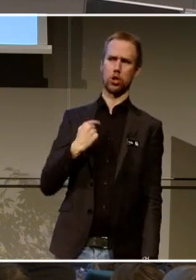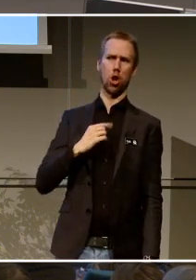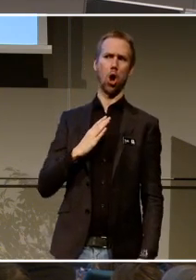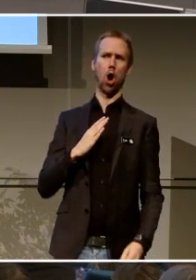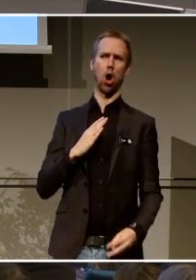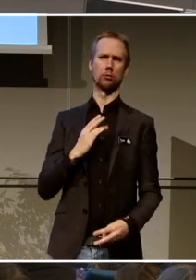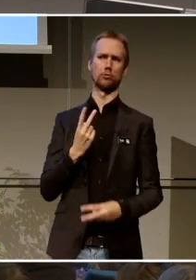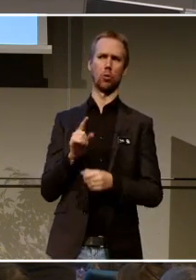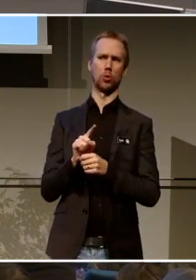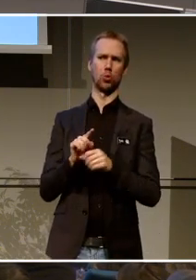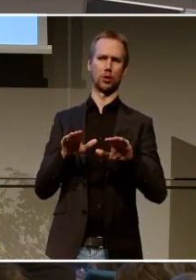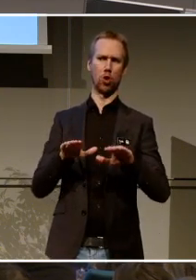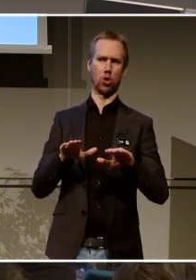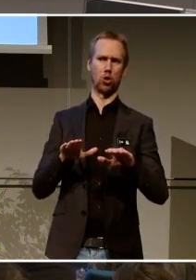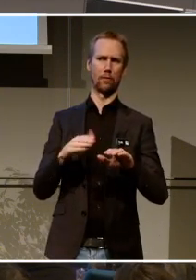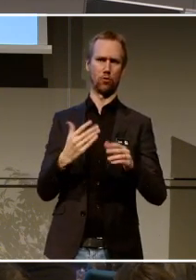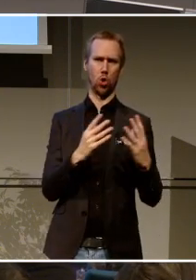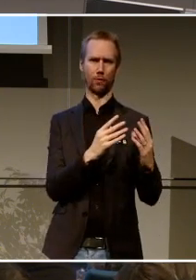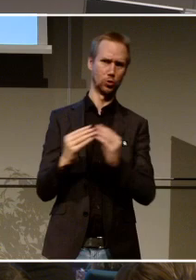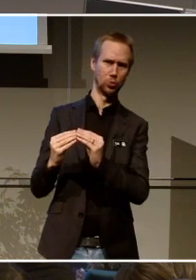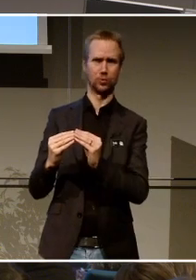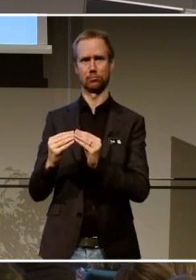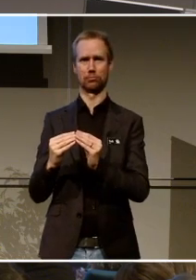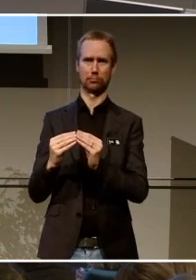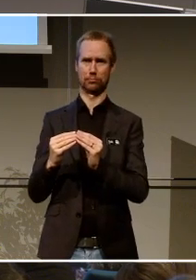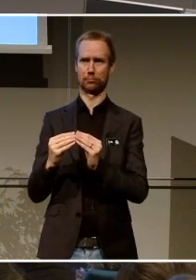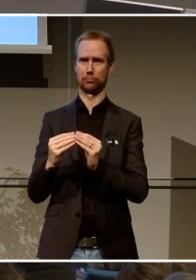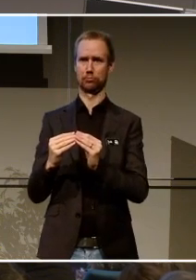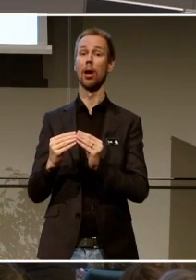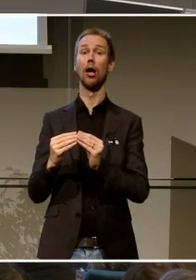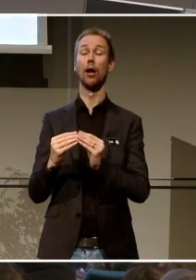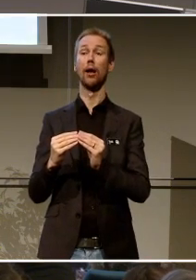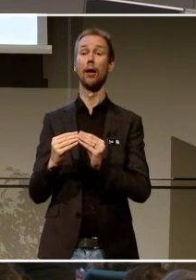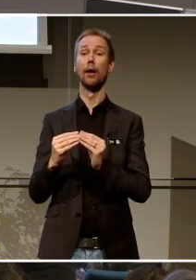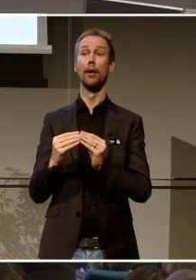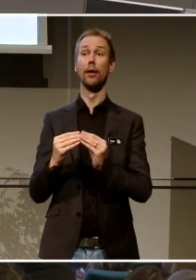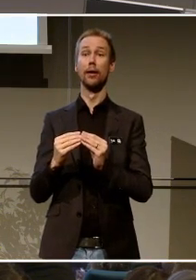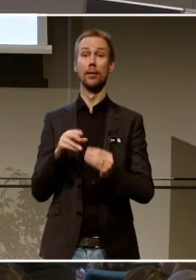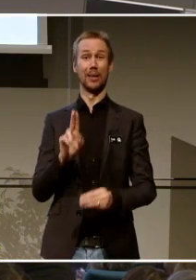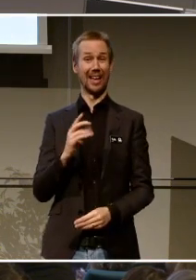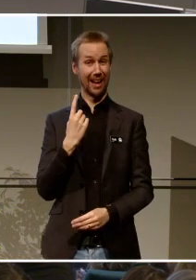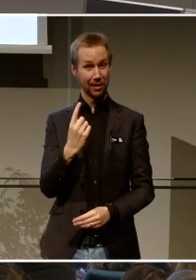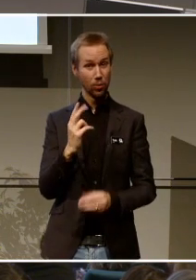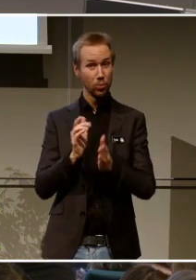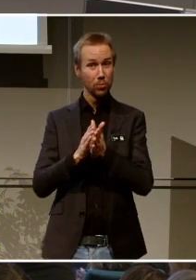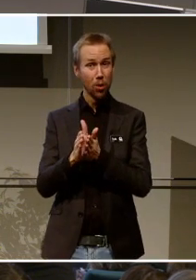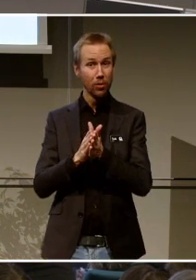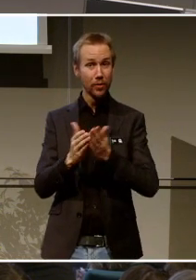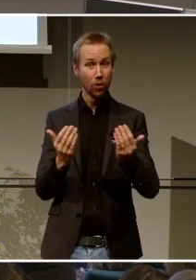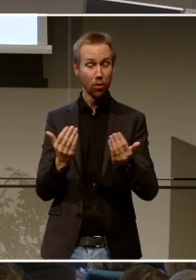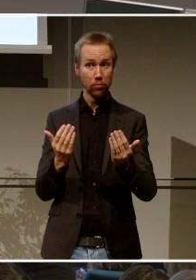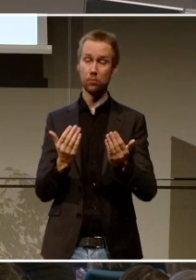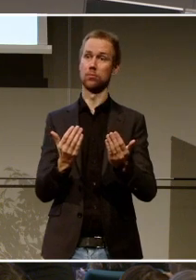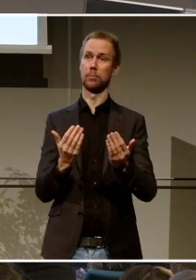till för att sluta med vad jag vill uppmana kring det här då. För en utmaning är ju att jobba